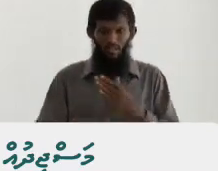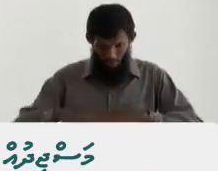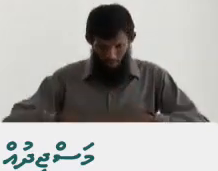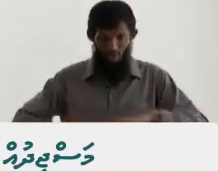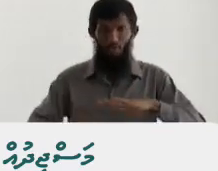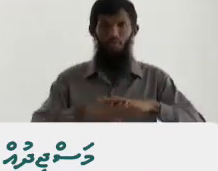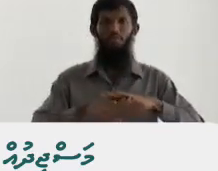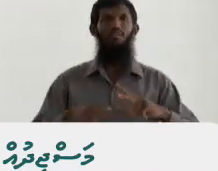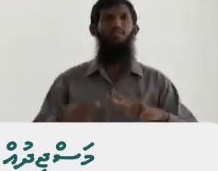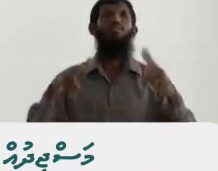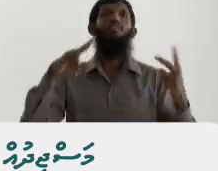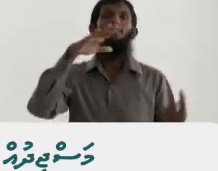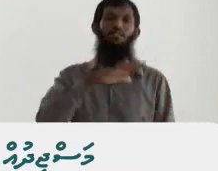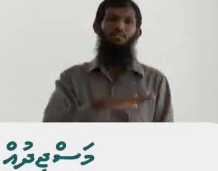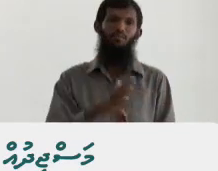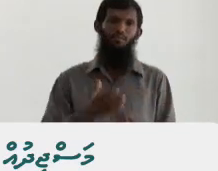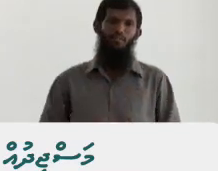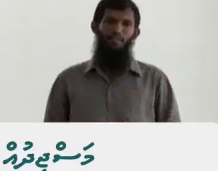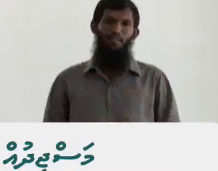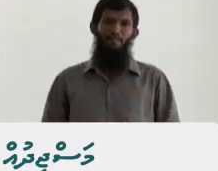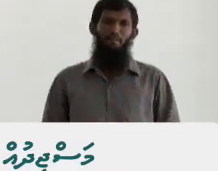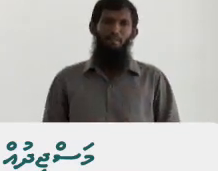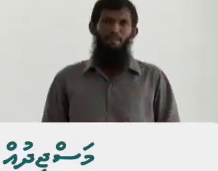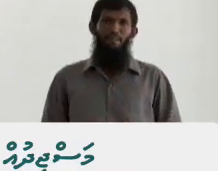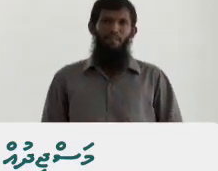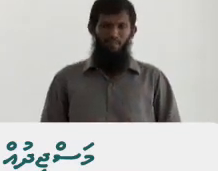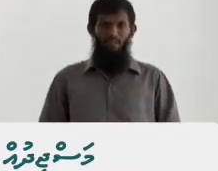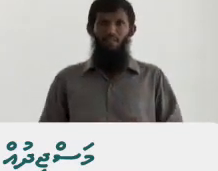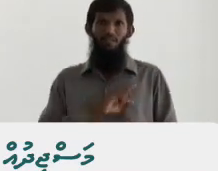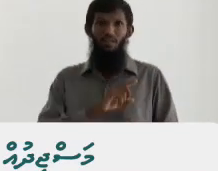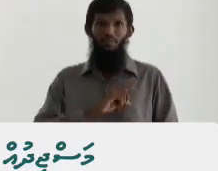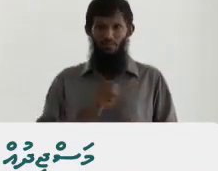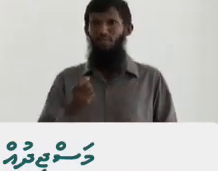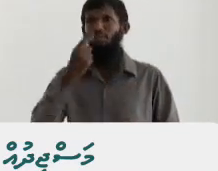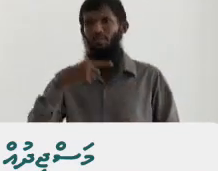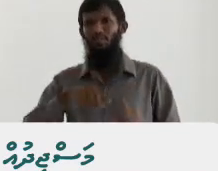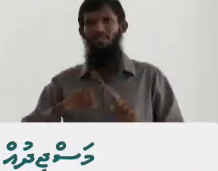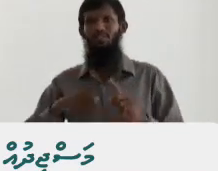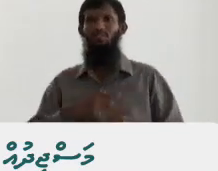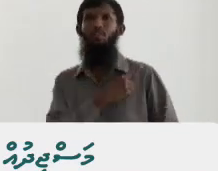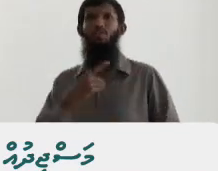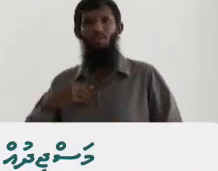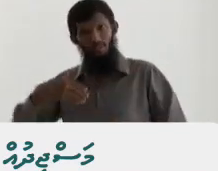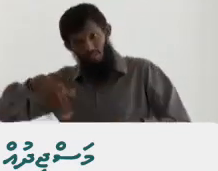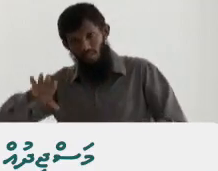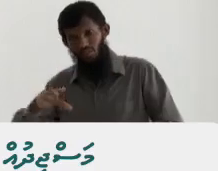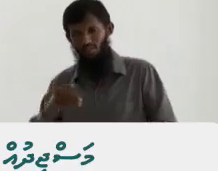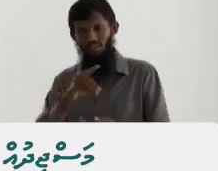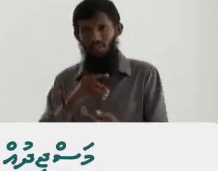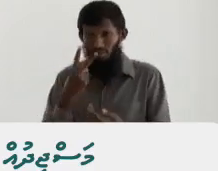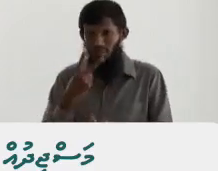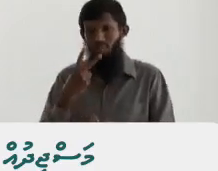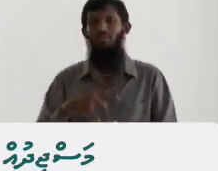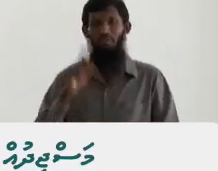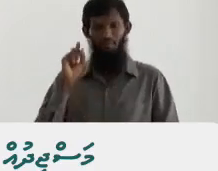rahmataiku mifada balitakum salame veti vumattaka bes farvaha kuruma sihi gotun alanjehe fiyavalutan